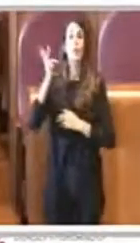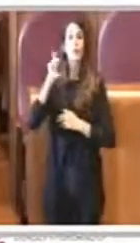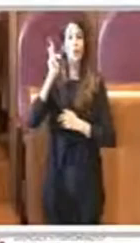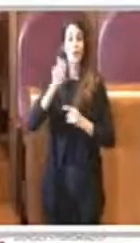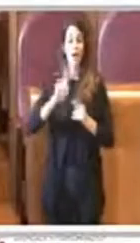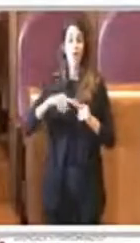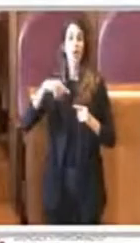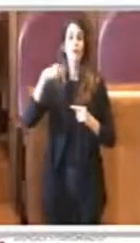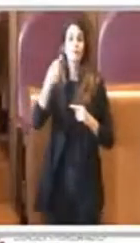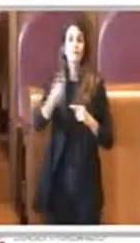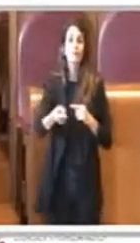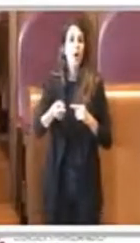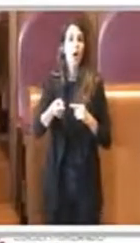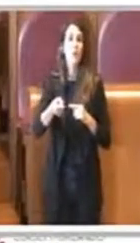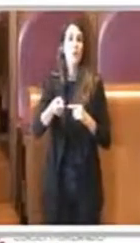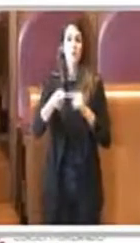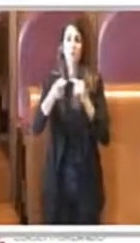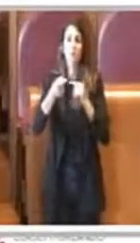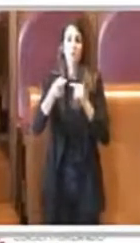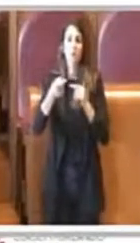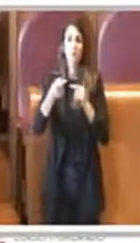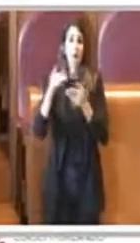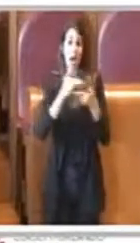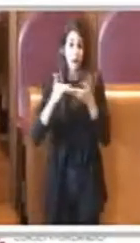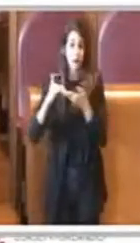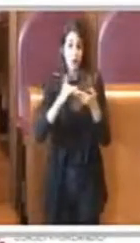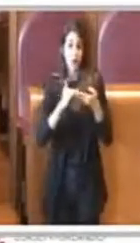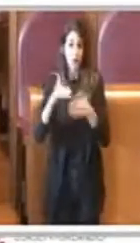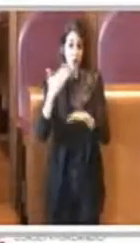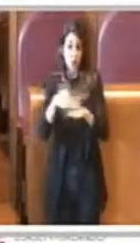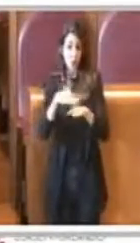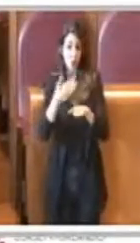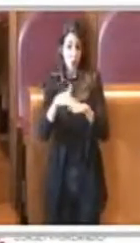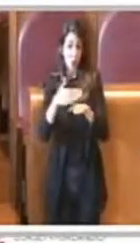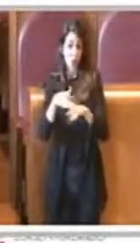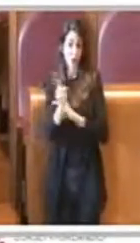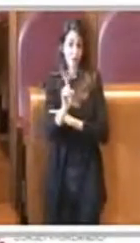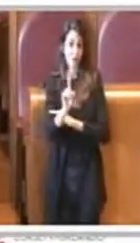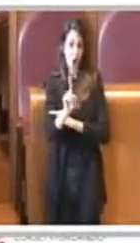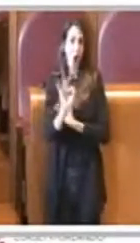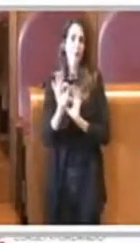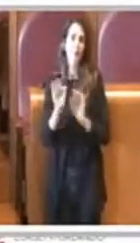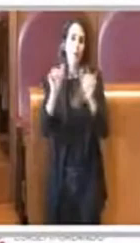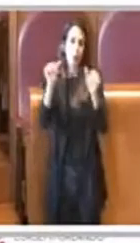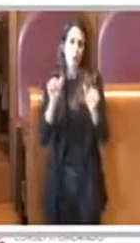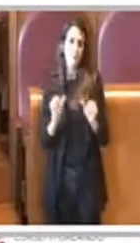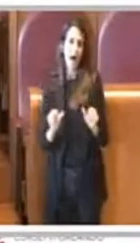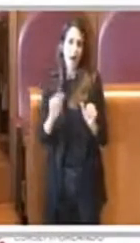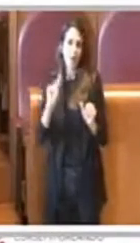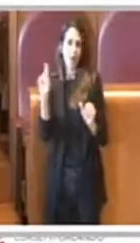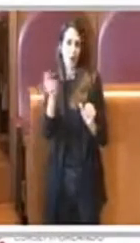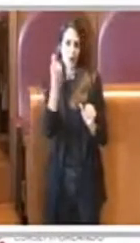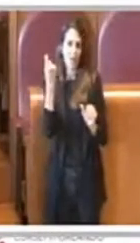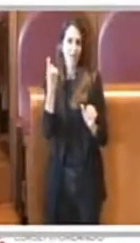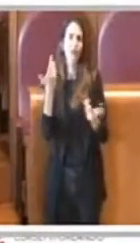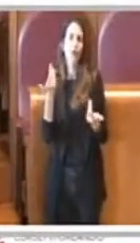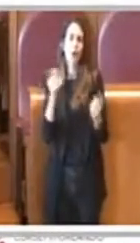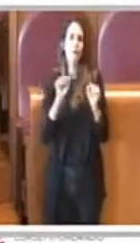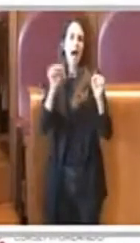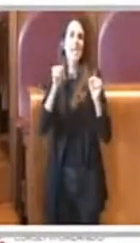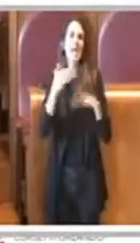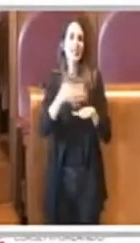state sfruttate dalle associazioni che si erano aggiudicati gli avvisi pubblici, e quindi potranno